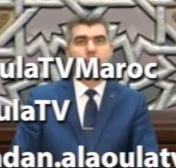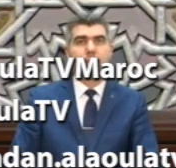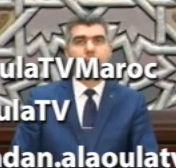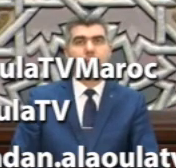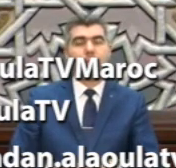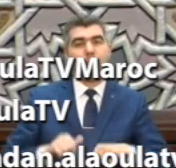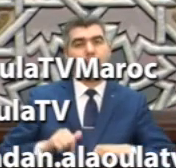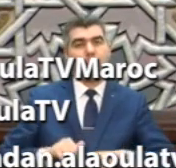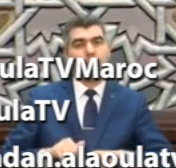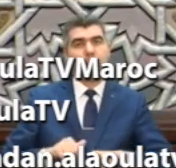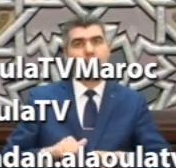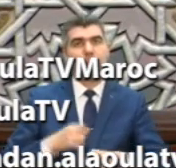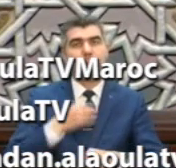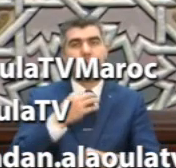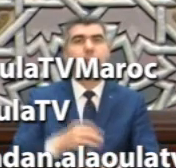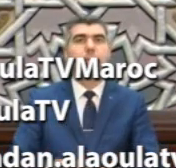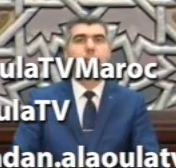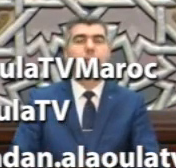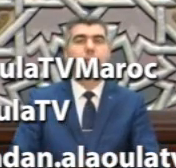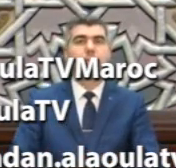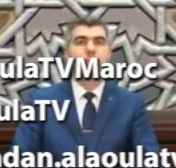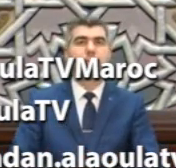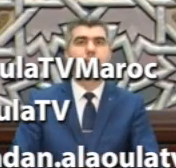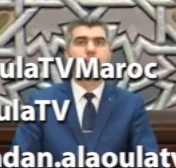تفضل السيد، تفضل السيد الوزير.